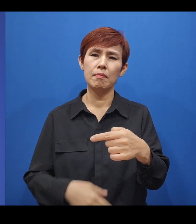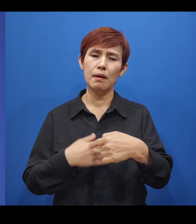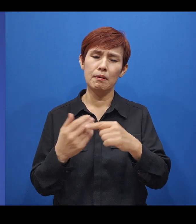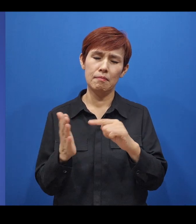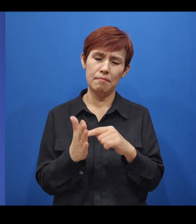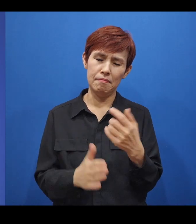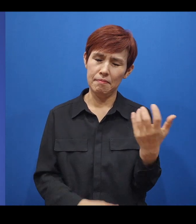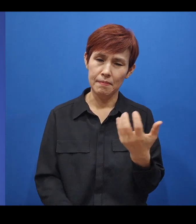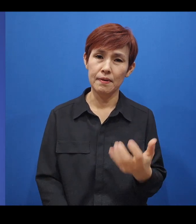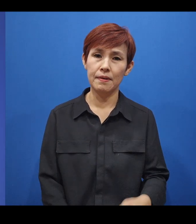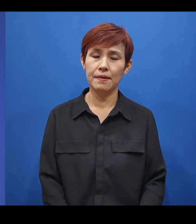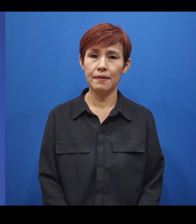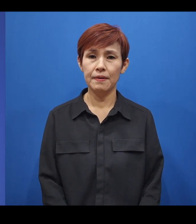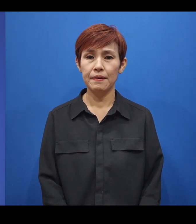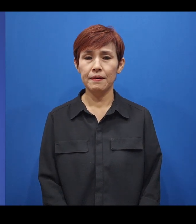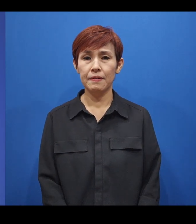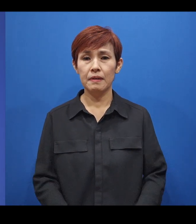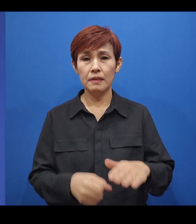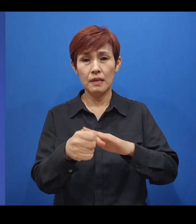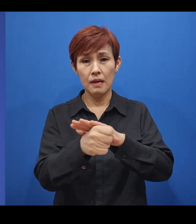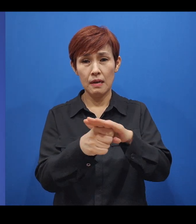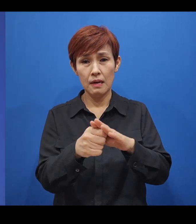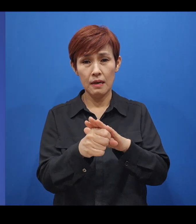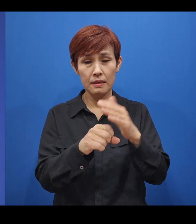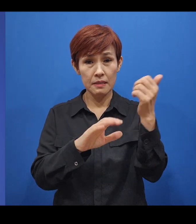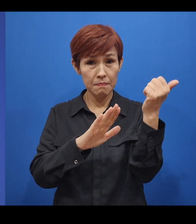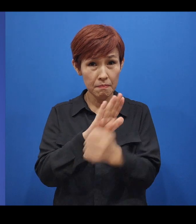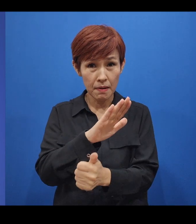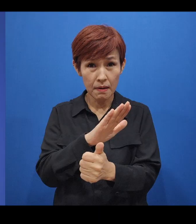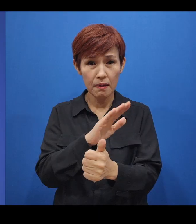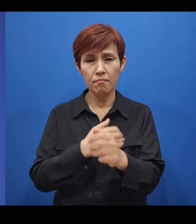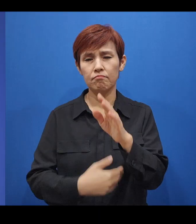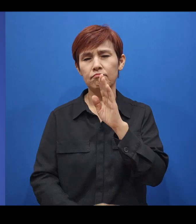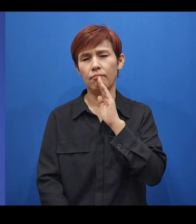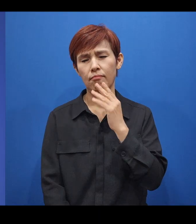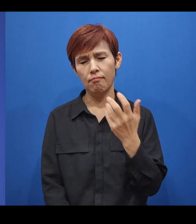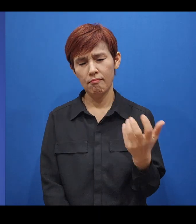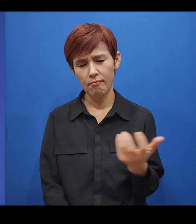사랑을 실패한다는 건 너무너무 아파요.